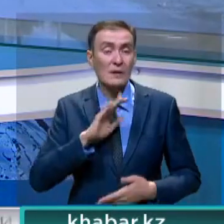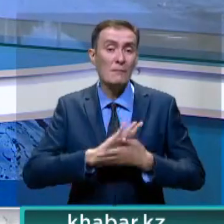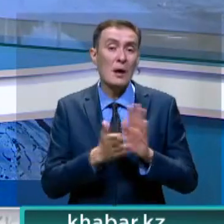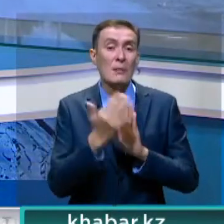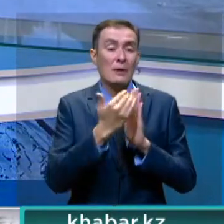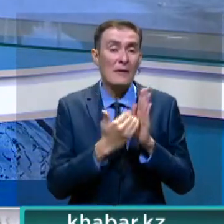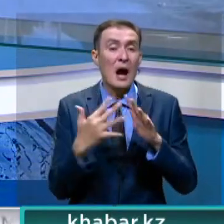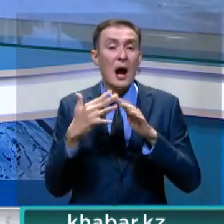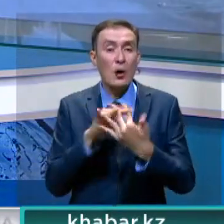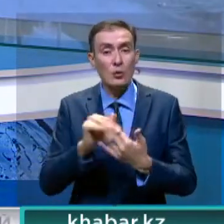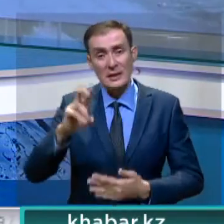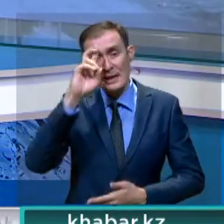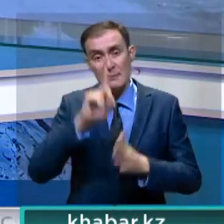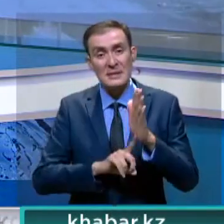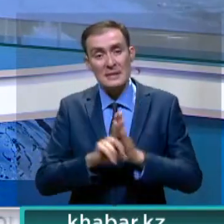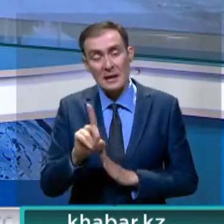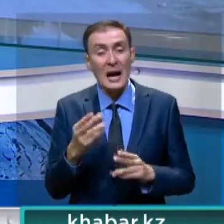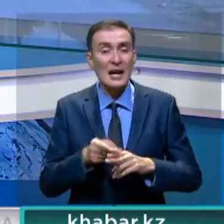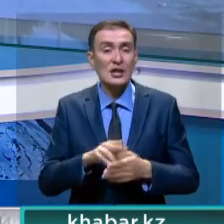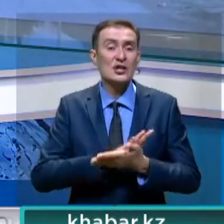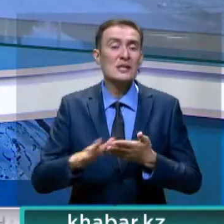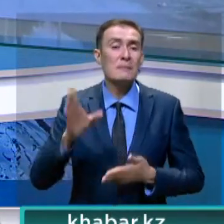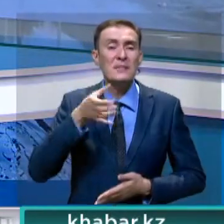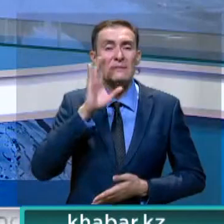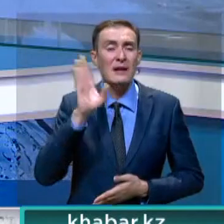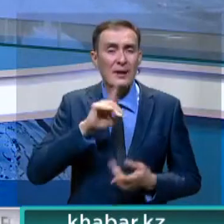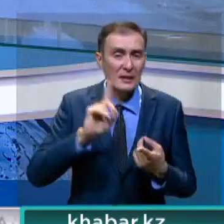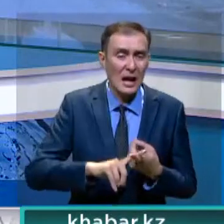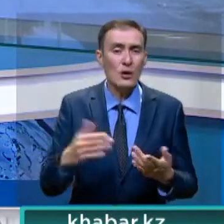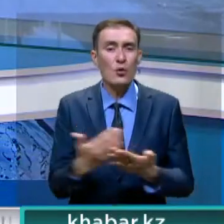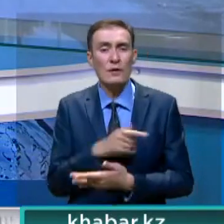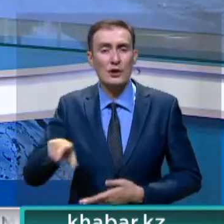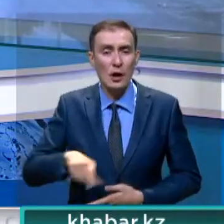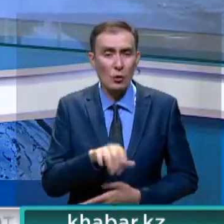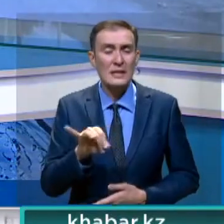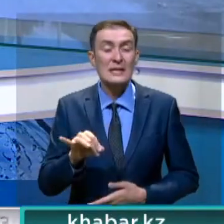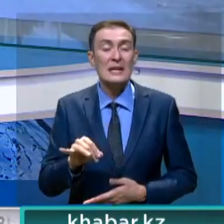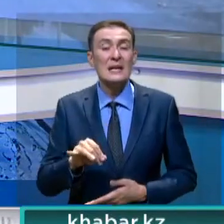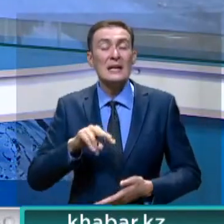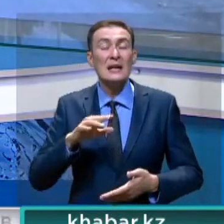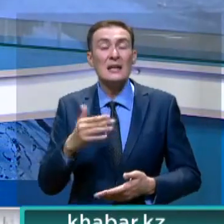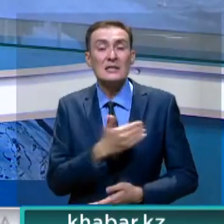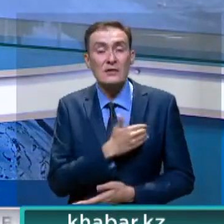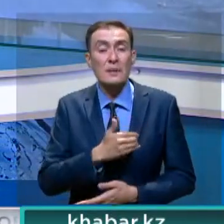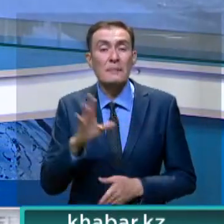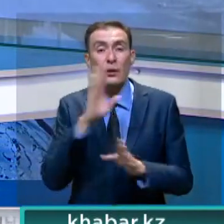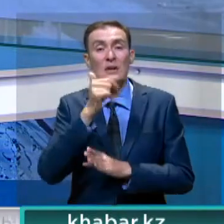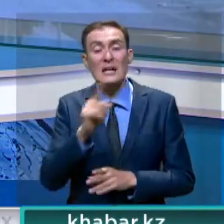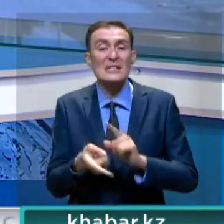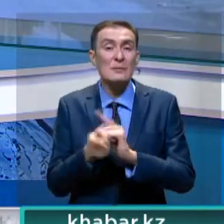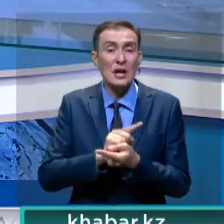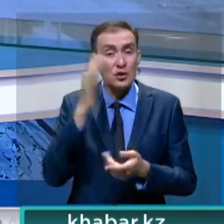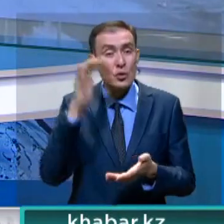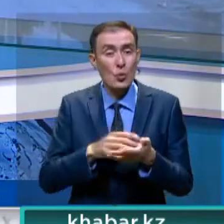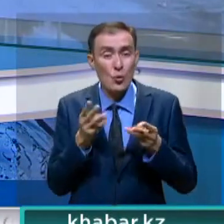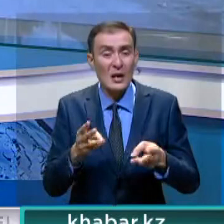рамках программы «Аул Ельбесага». А это и чистая питьевая вода, и новые дороги, и заветный природный газ, постепенно заменяющий тот